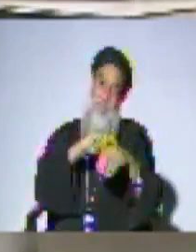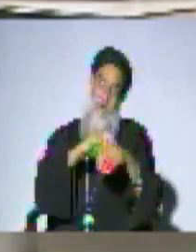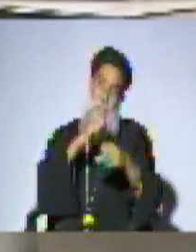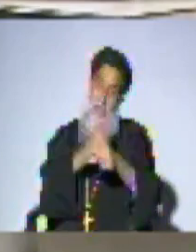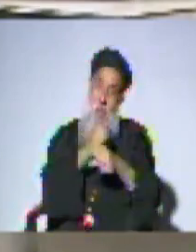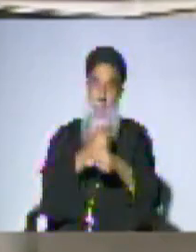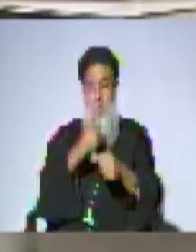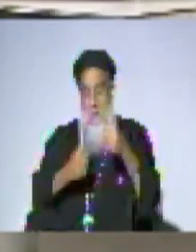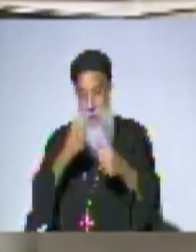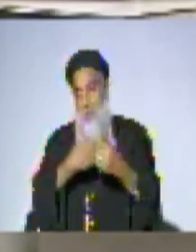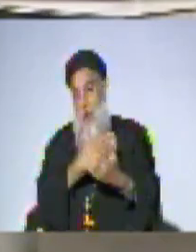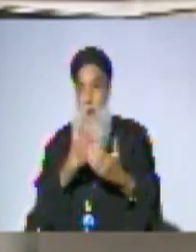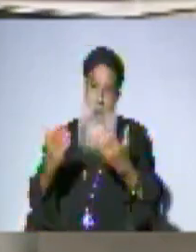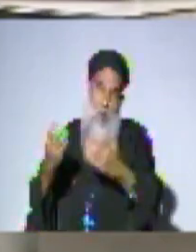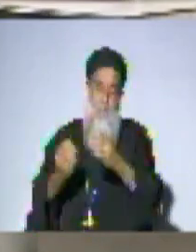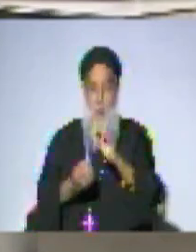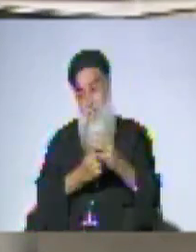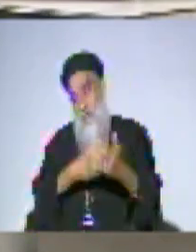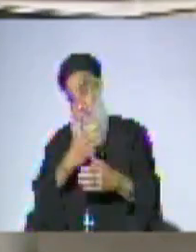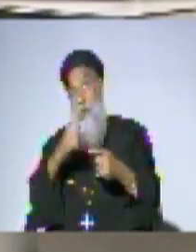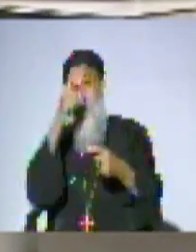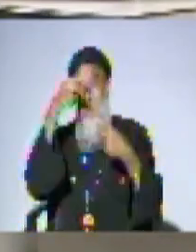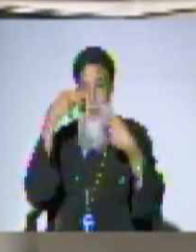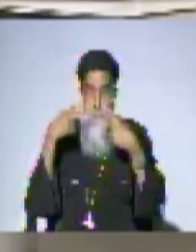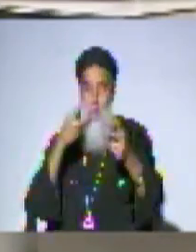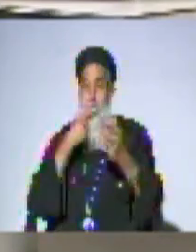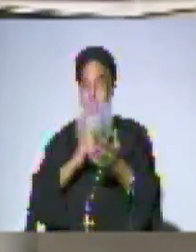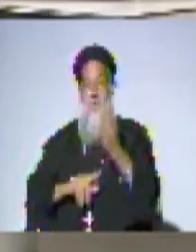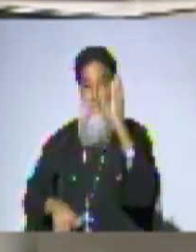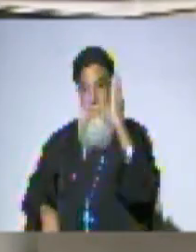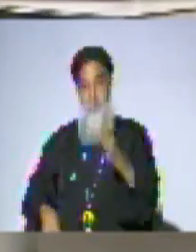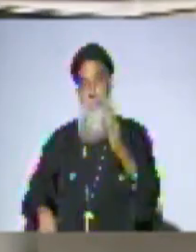بيدرس. يعني ربنا يستجيب بالحق،